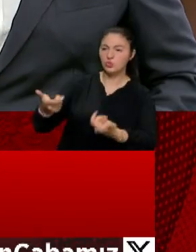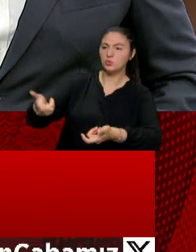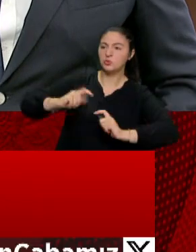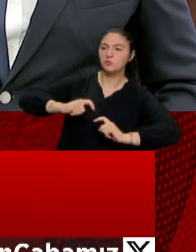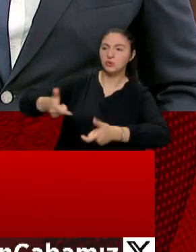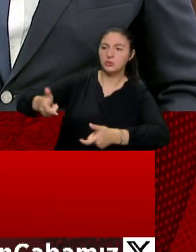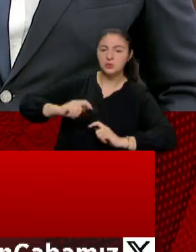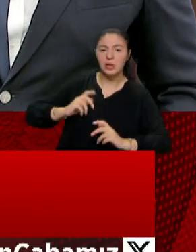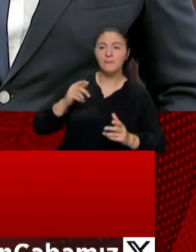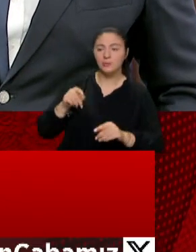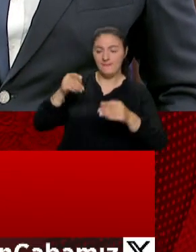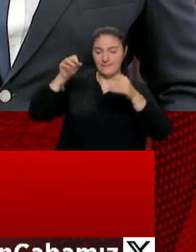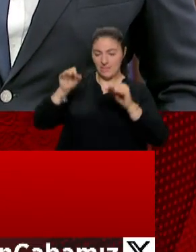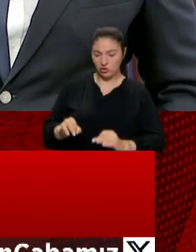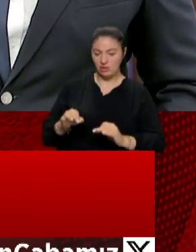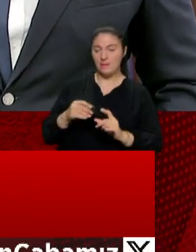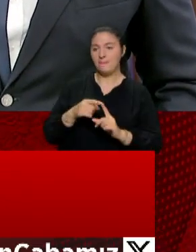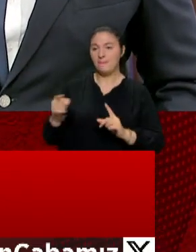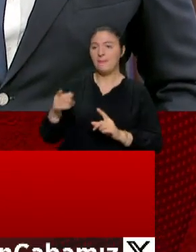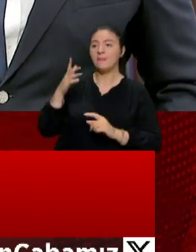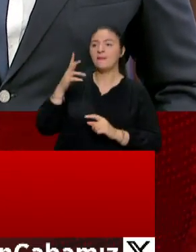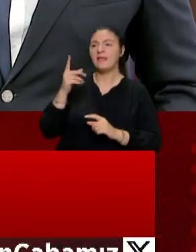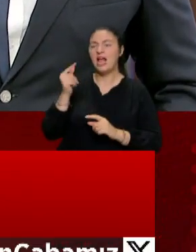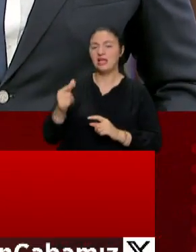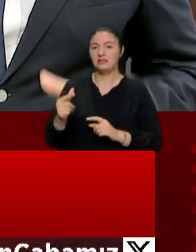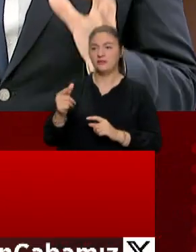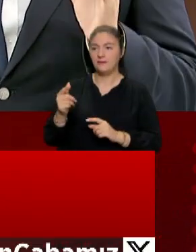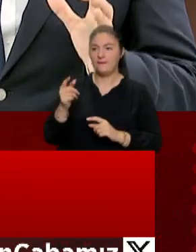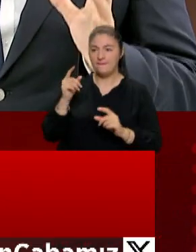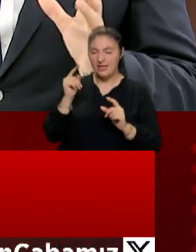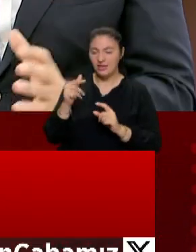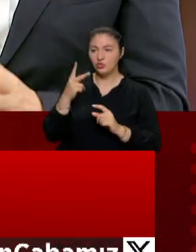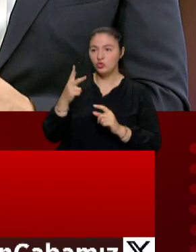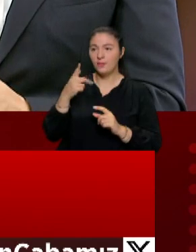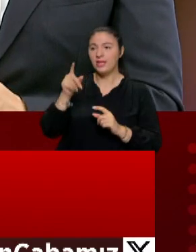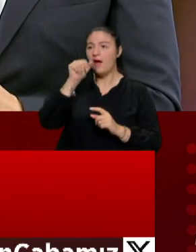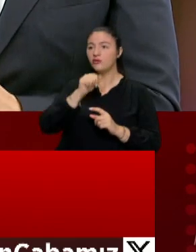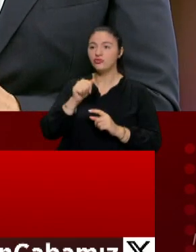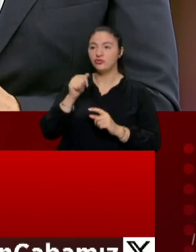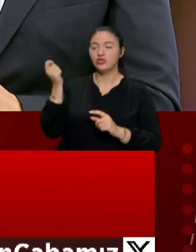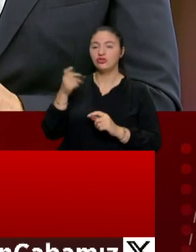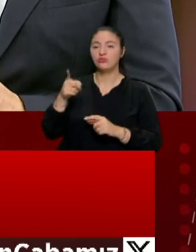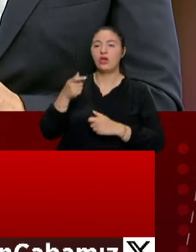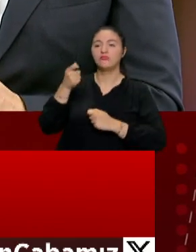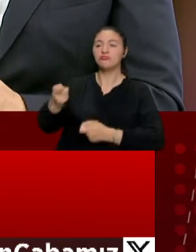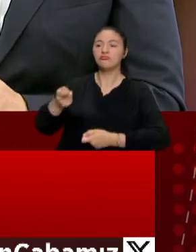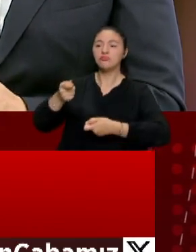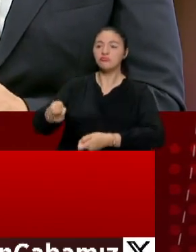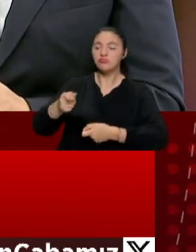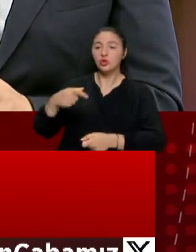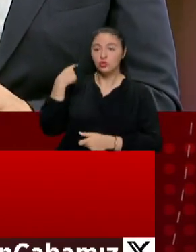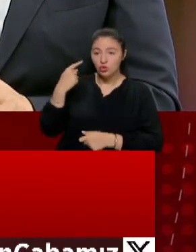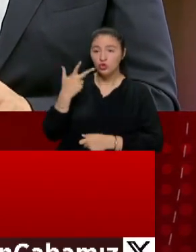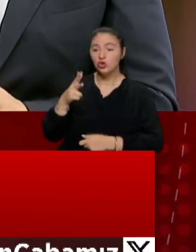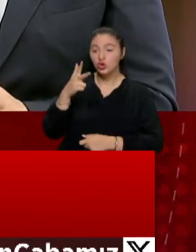sürekli buradan başlayarak yaklaşık minimum yani minimum 3600 kişi burada eğitim alacak düşünün